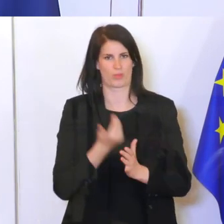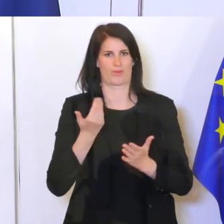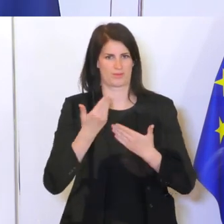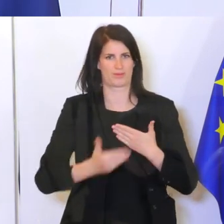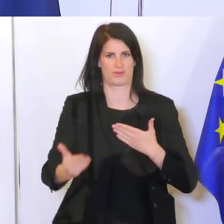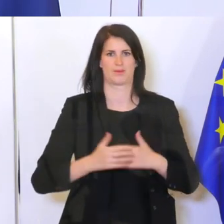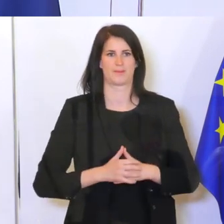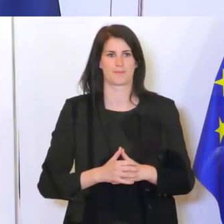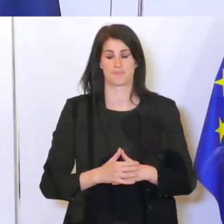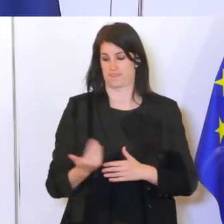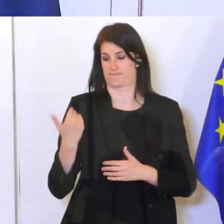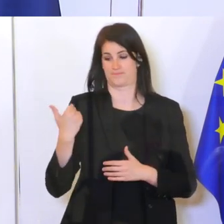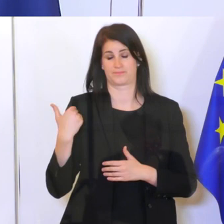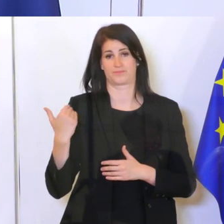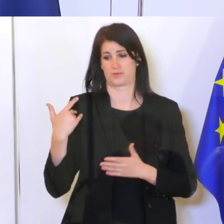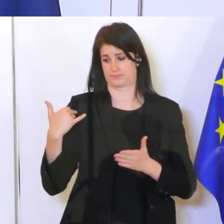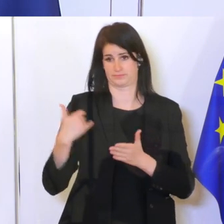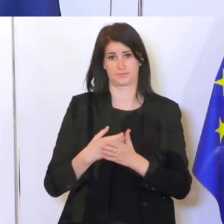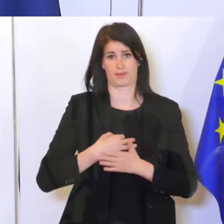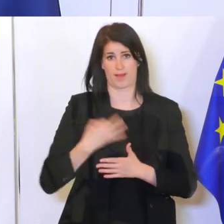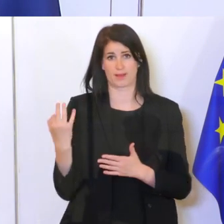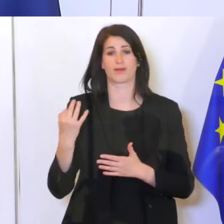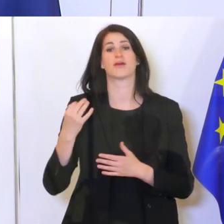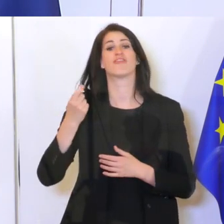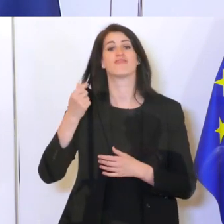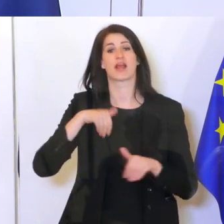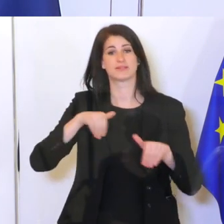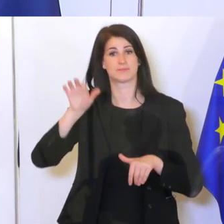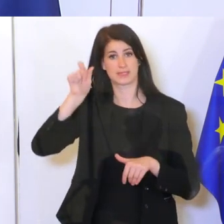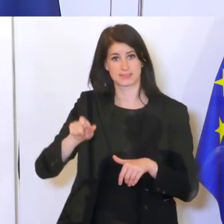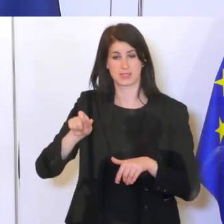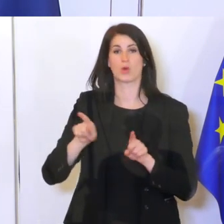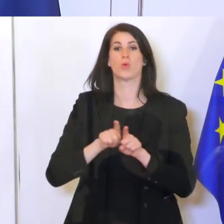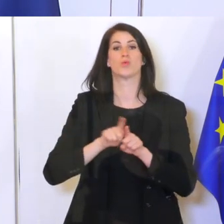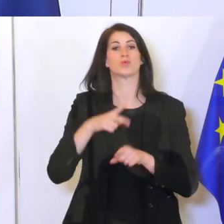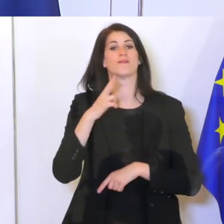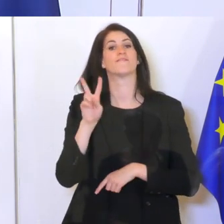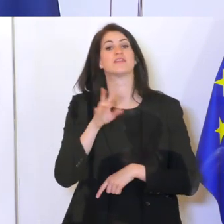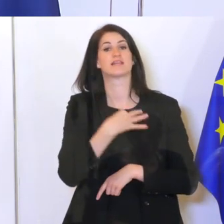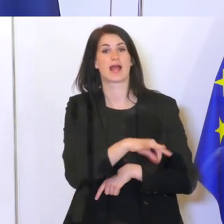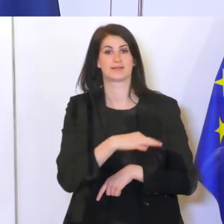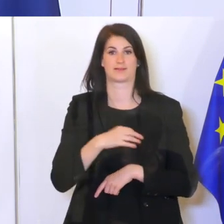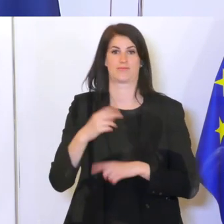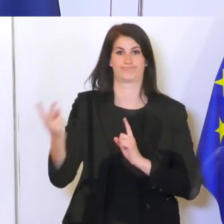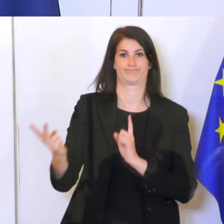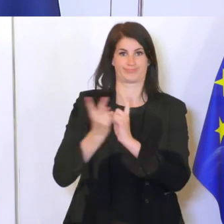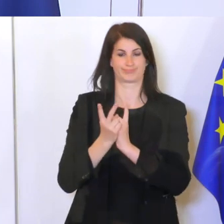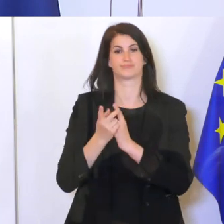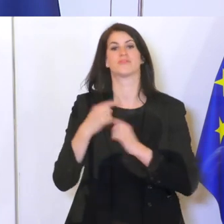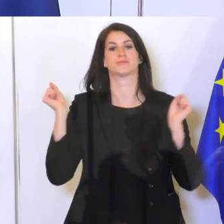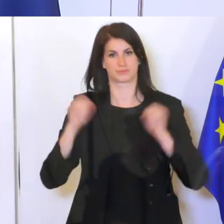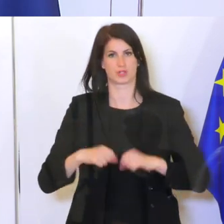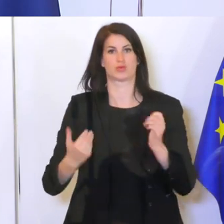Tagen mit dem Herrn Vizekanzler und dem Herrn Finanzminister auf die Einrichtung eines neuen Fonds verständigen können, der